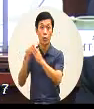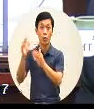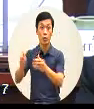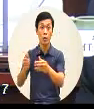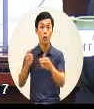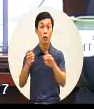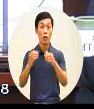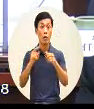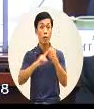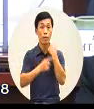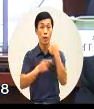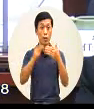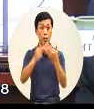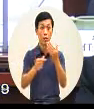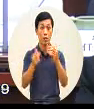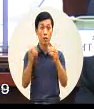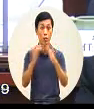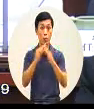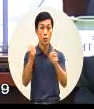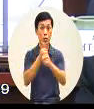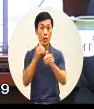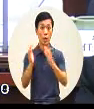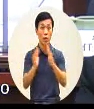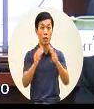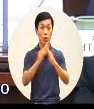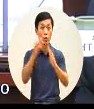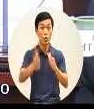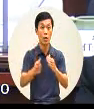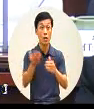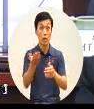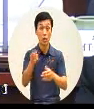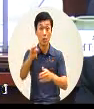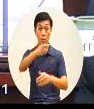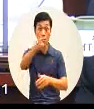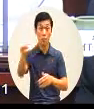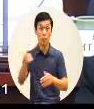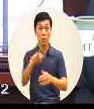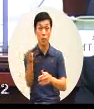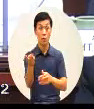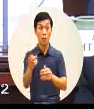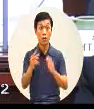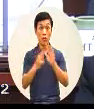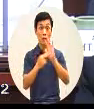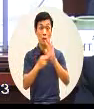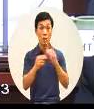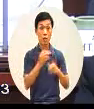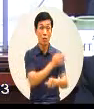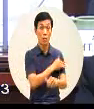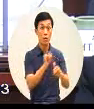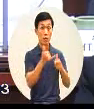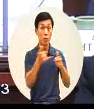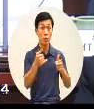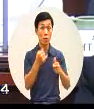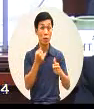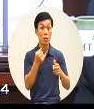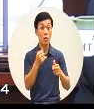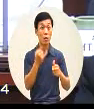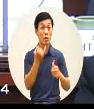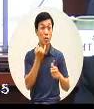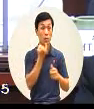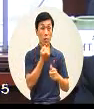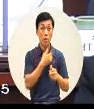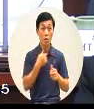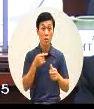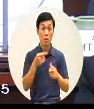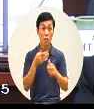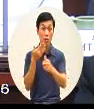的代理局长。那到目前为止呢，因为他们的说明啊，可能陈议员会比较。积极啊，没有让他们说